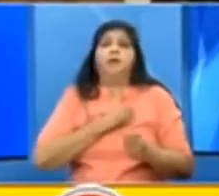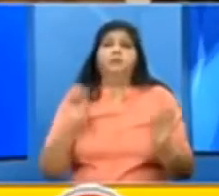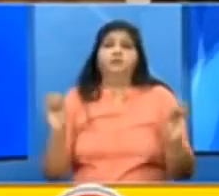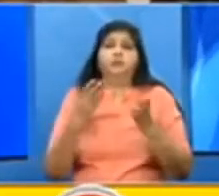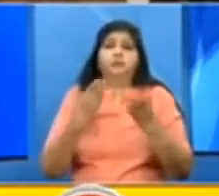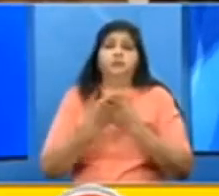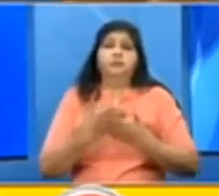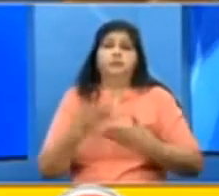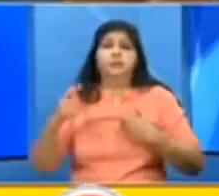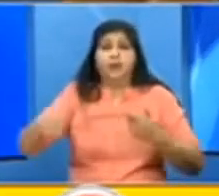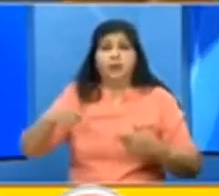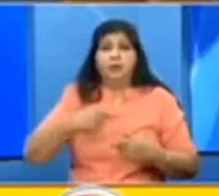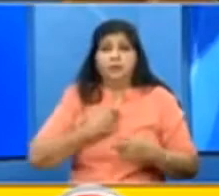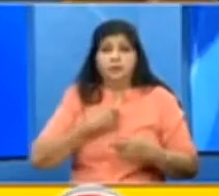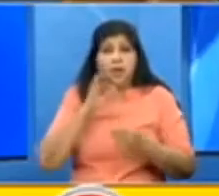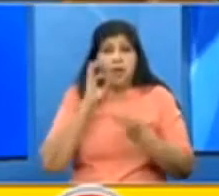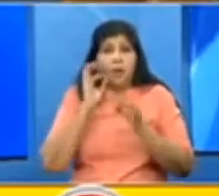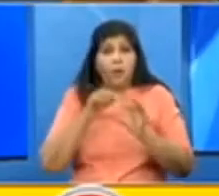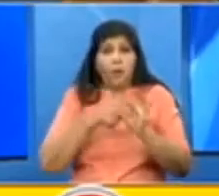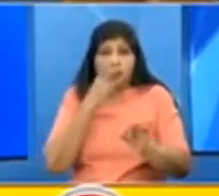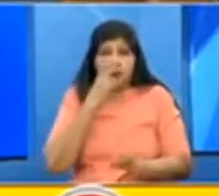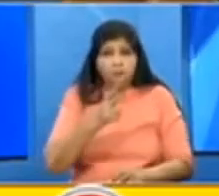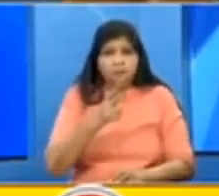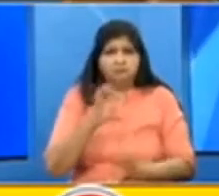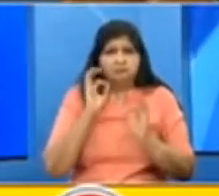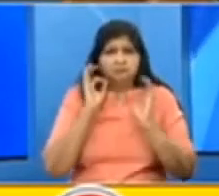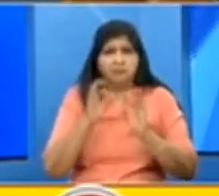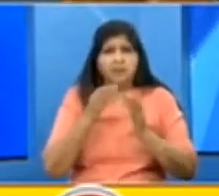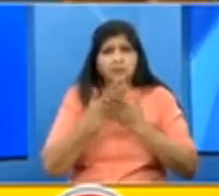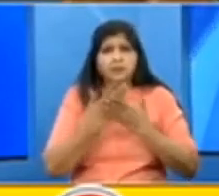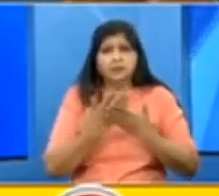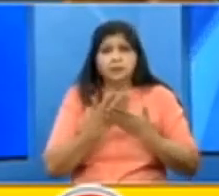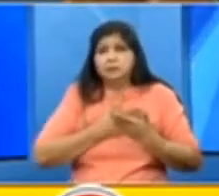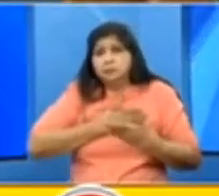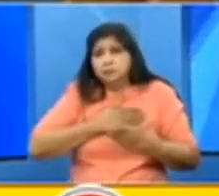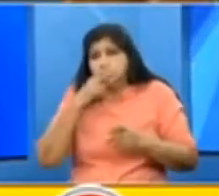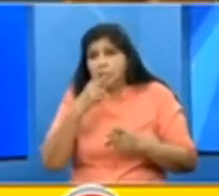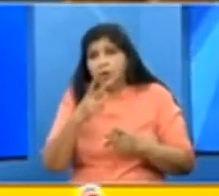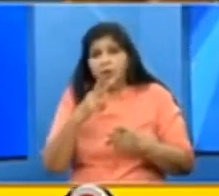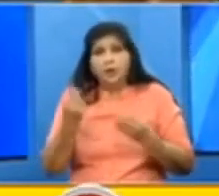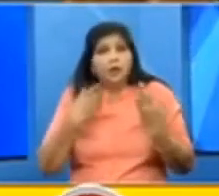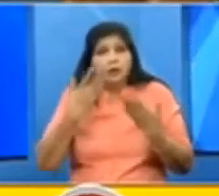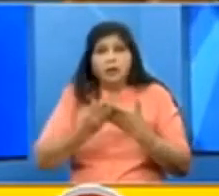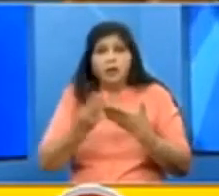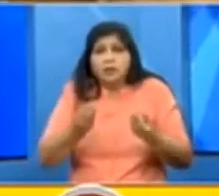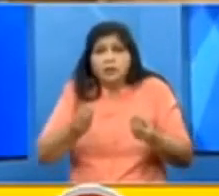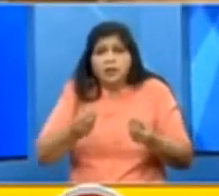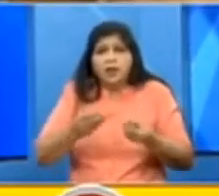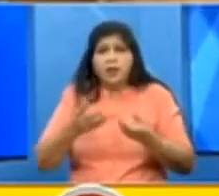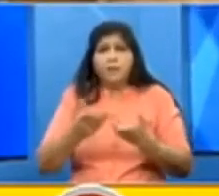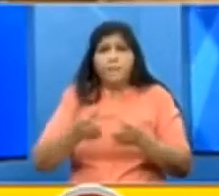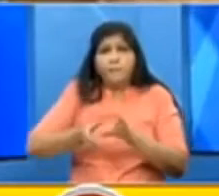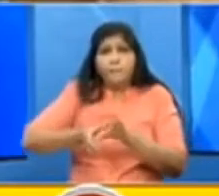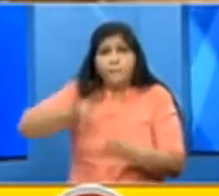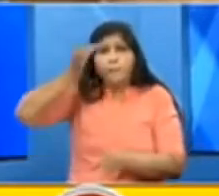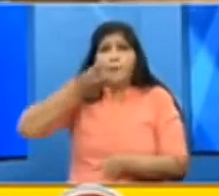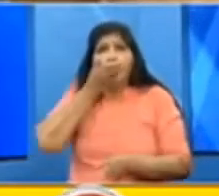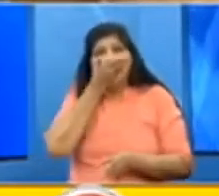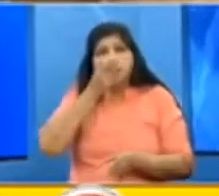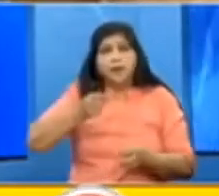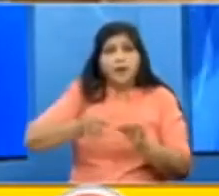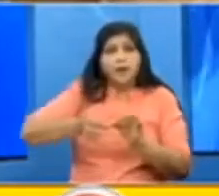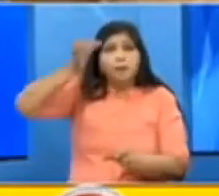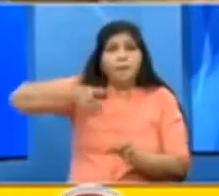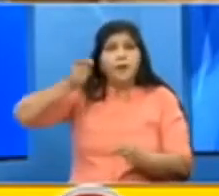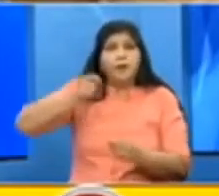अगर इनकी क्वालिटी देखेंगे तो भरोसा नहीं होगा कि बांस की बोतलें भी इतनी शानदार